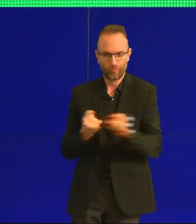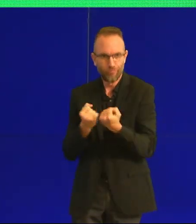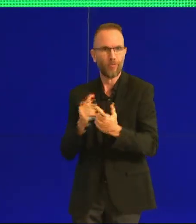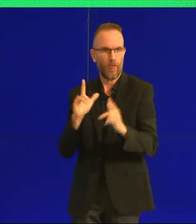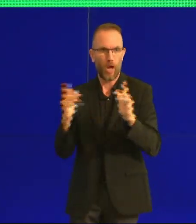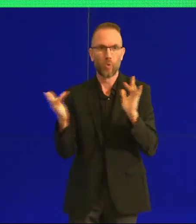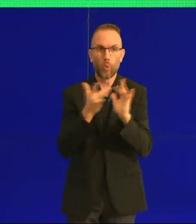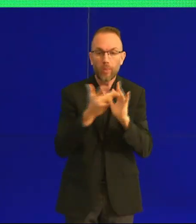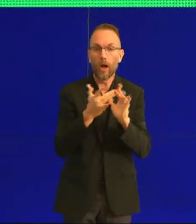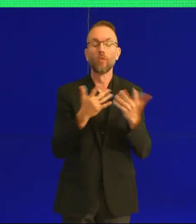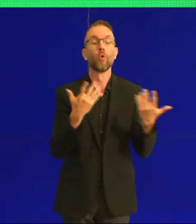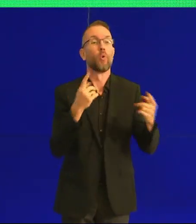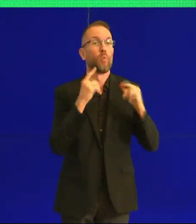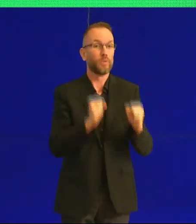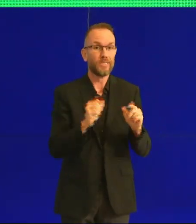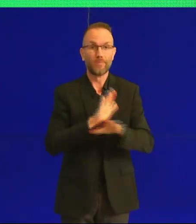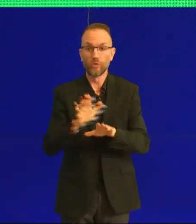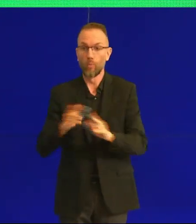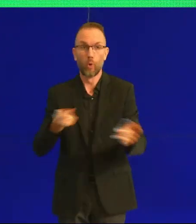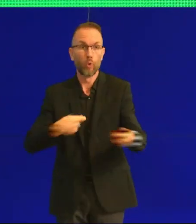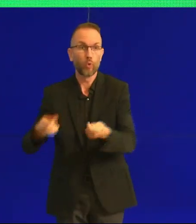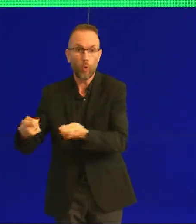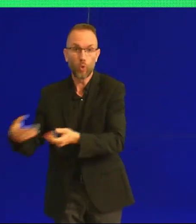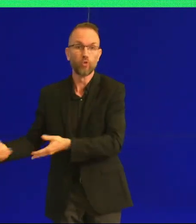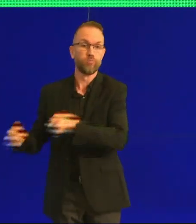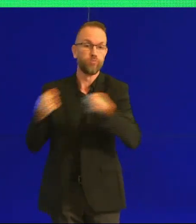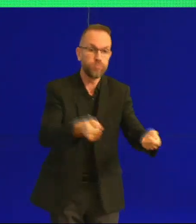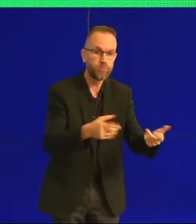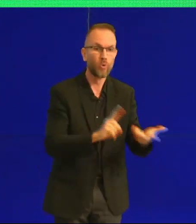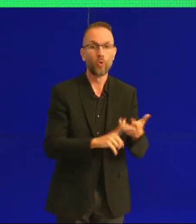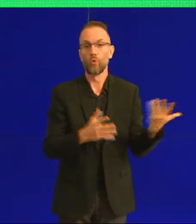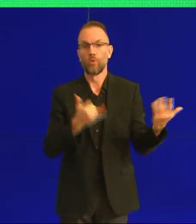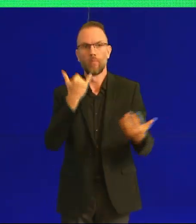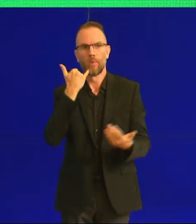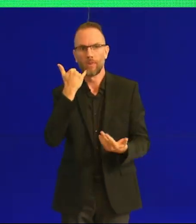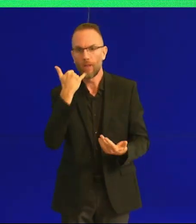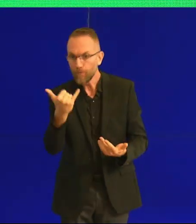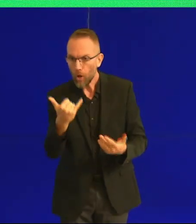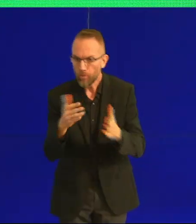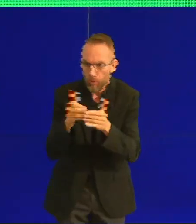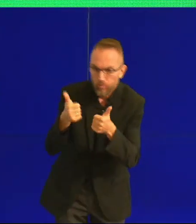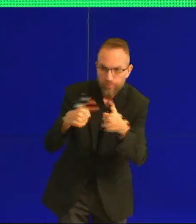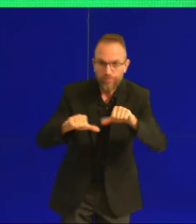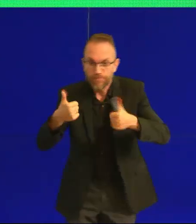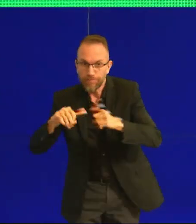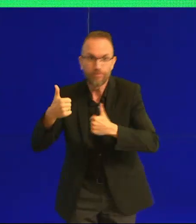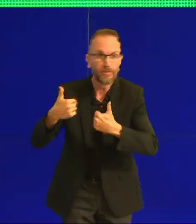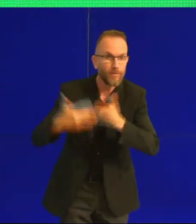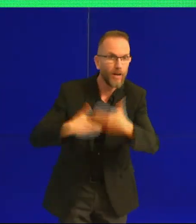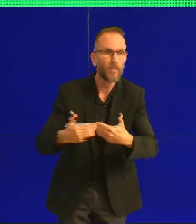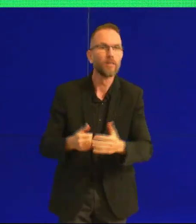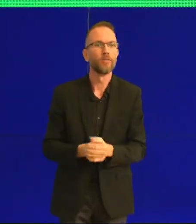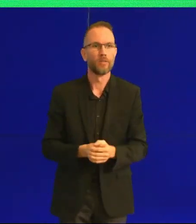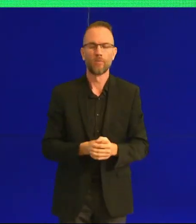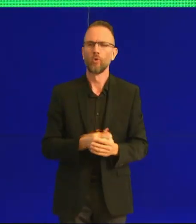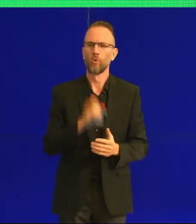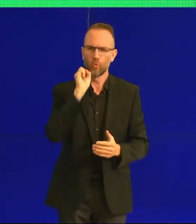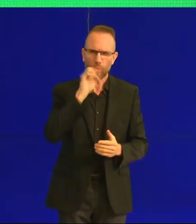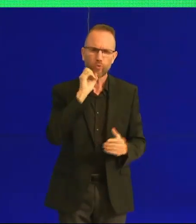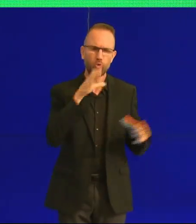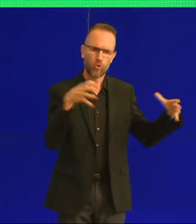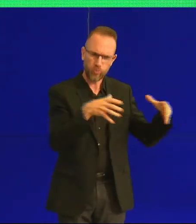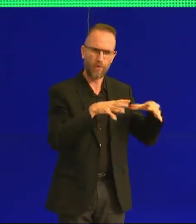en passant des coups de fil pour voir si tout se passe bien auprès de proches ou de personnes plus vulnérables de telles actions procurent un autre sorcier